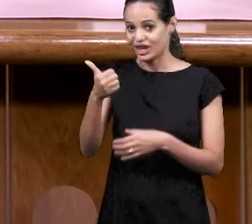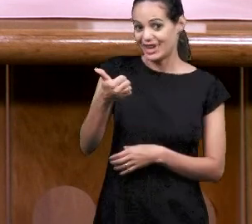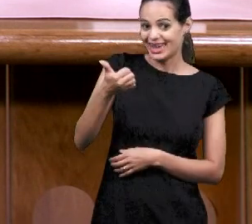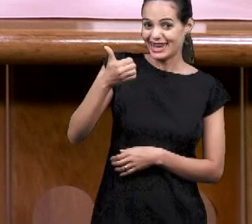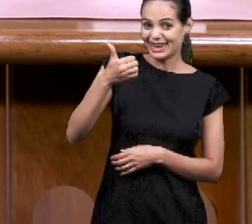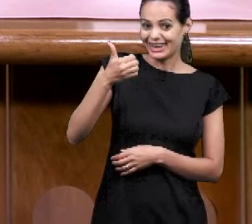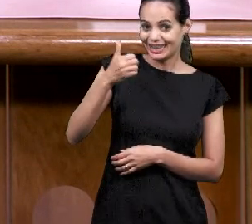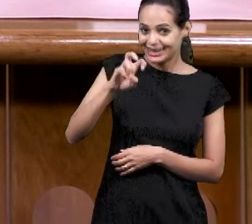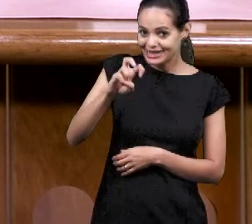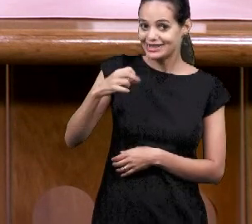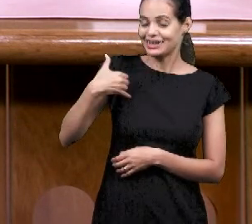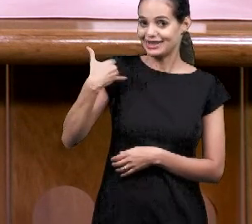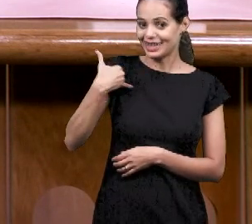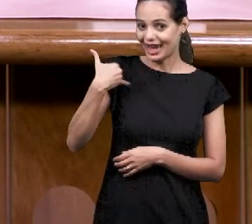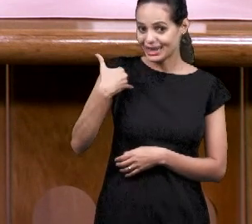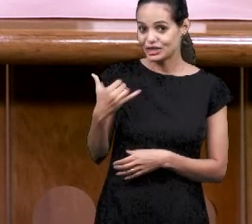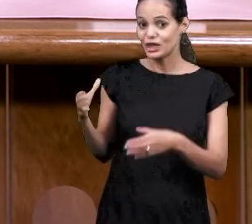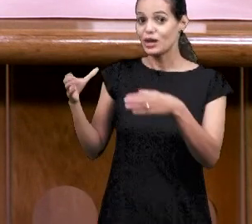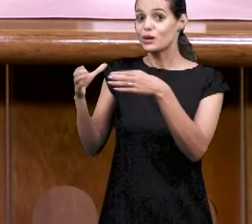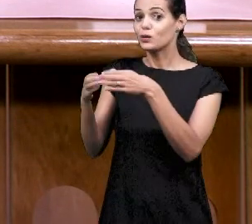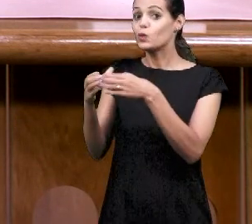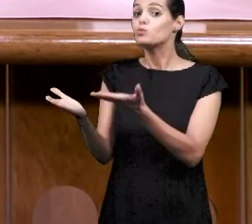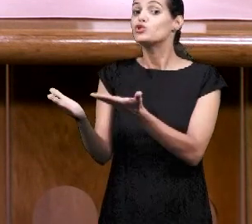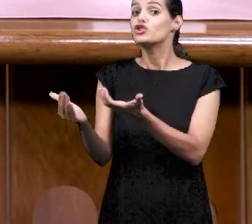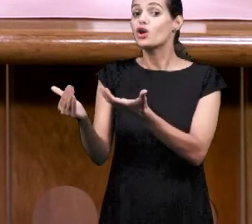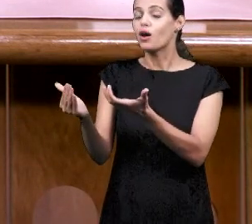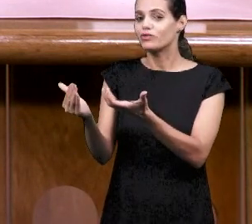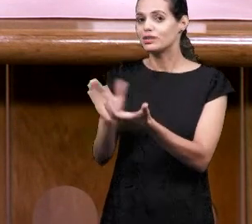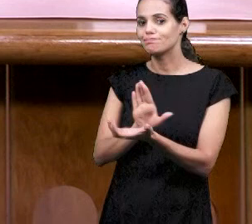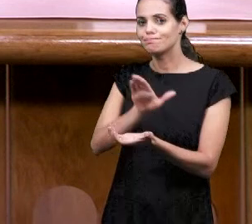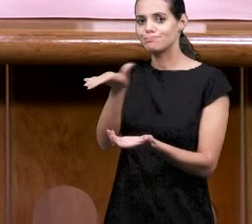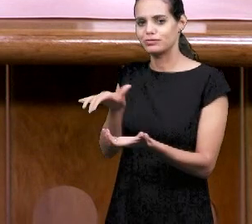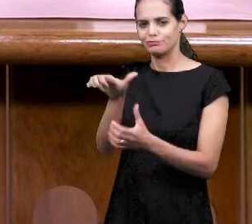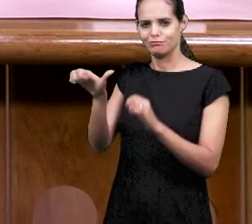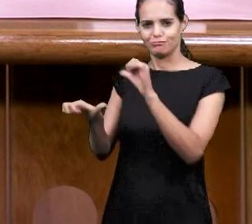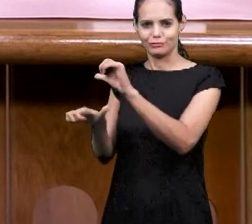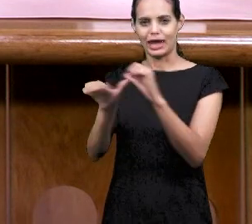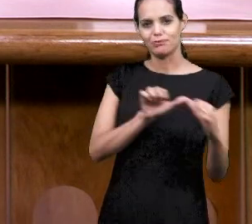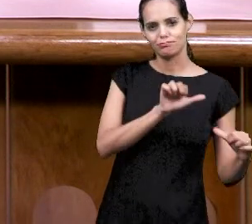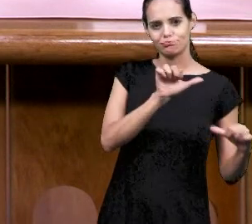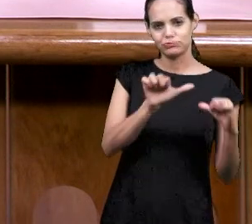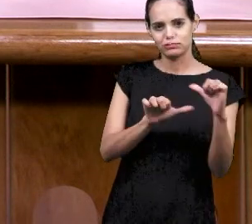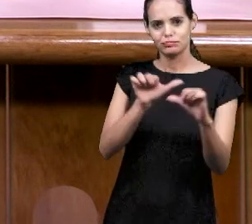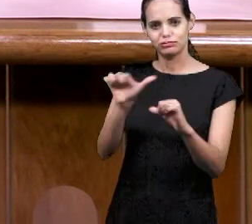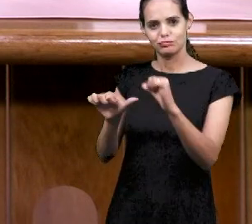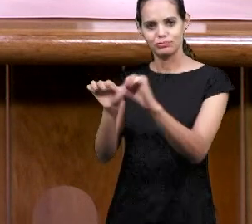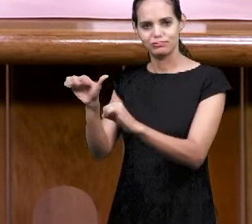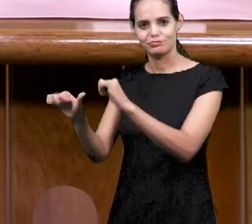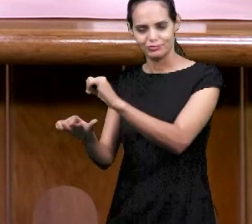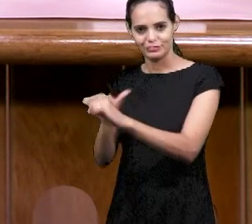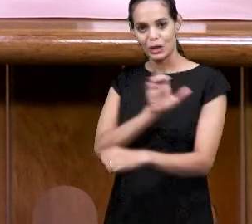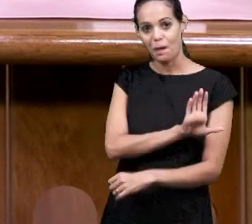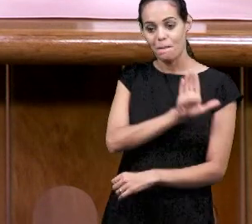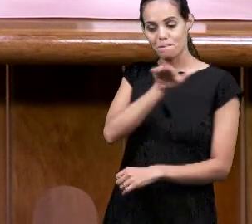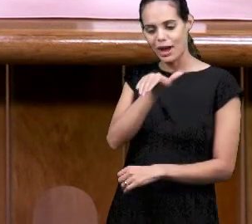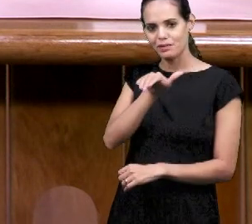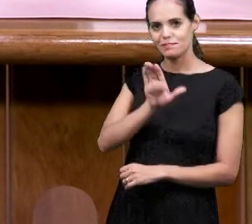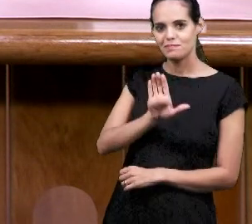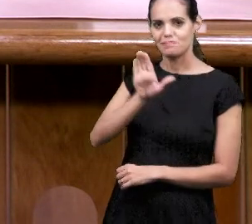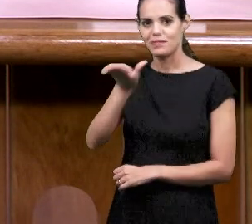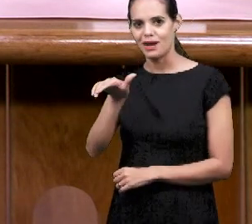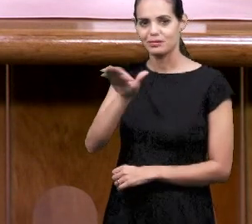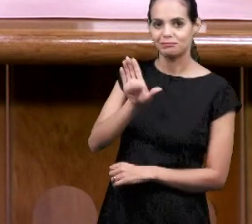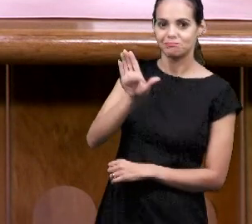compléter l'âge pour passer d'une classe à l'autre. Dans le cas, par exemple, celui qui complète 3 ans d'âge ce